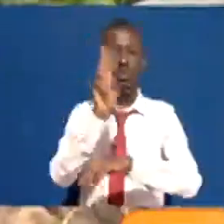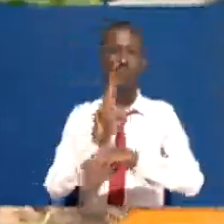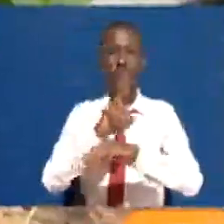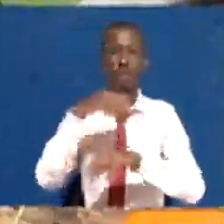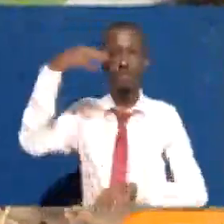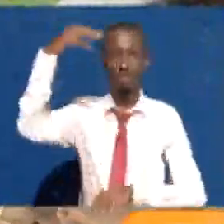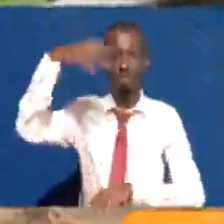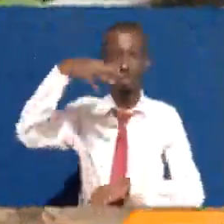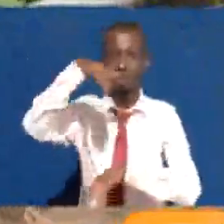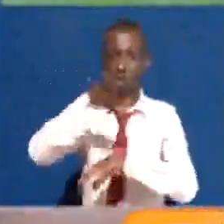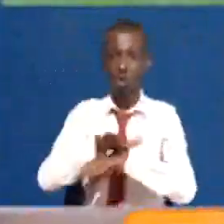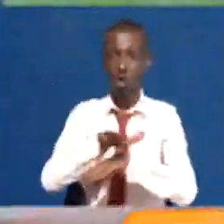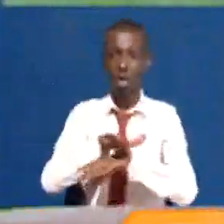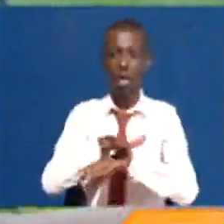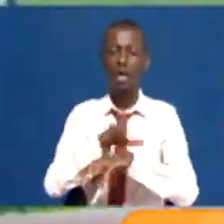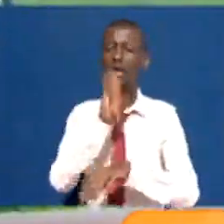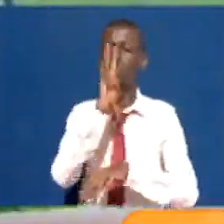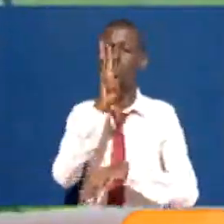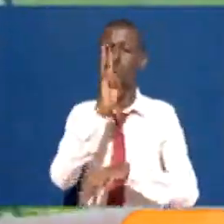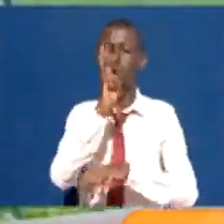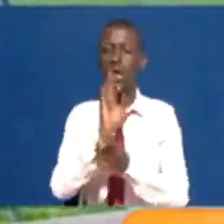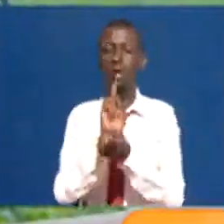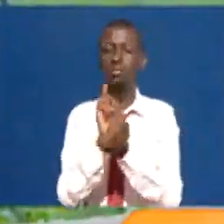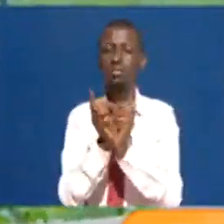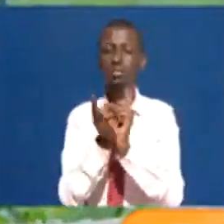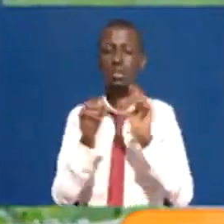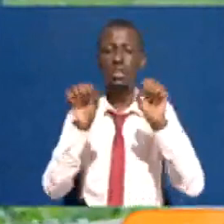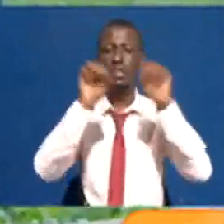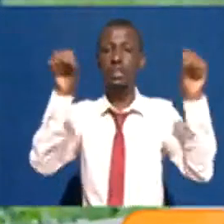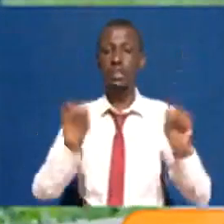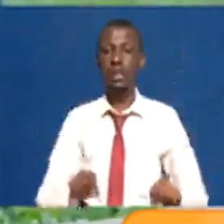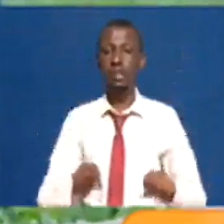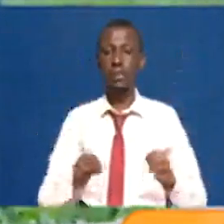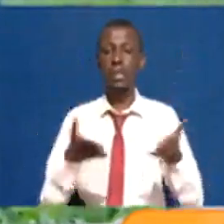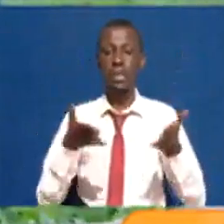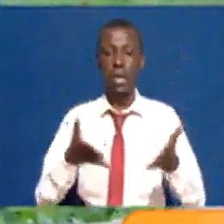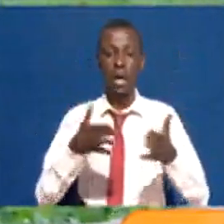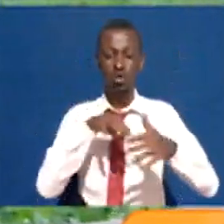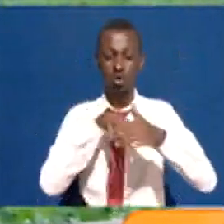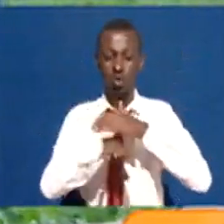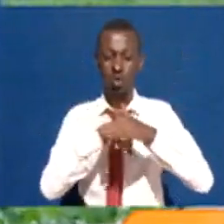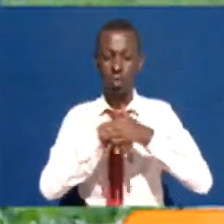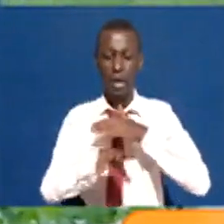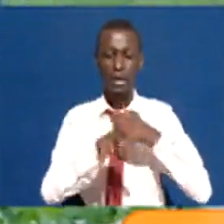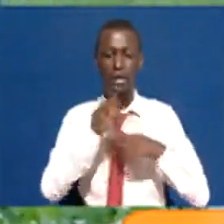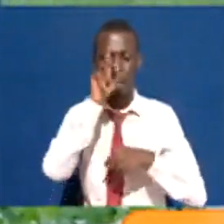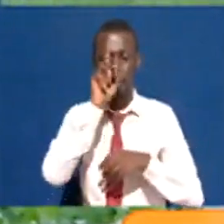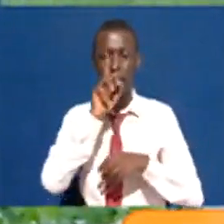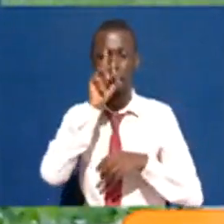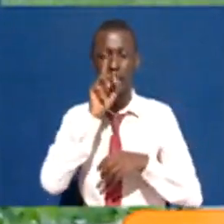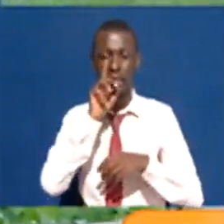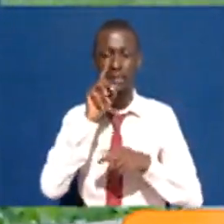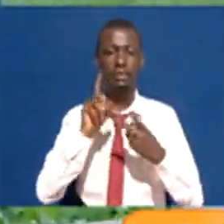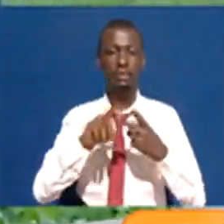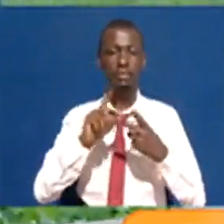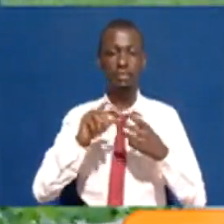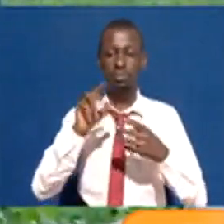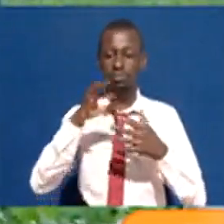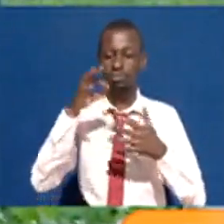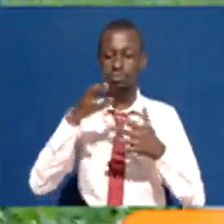system. Kwa sasa, sisi tumelima yellow beans na pia kunde, na